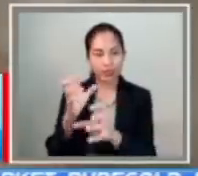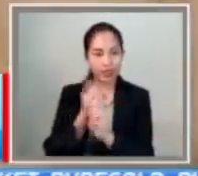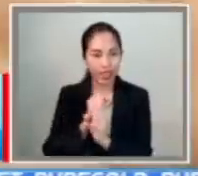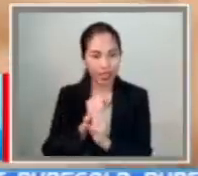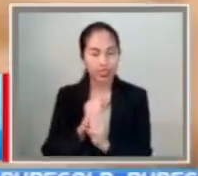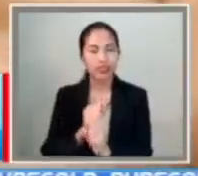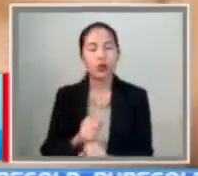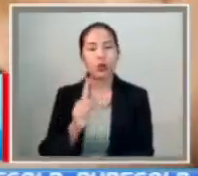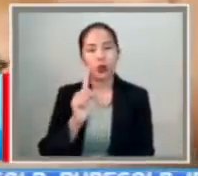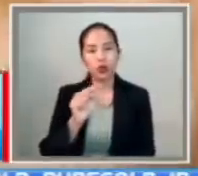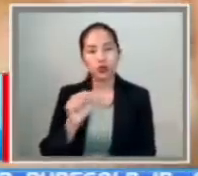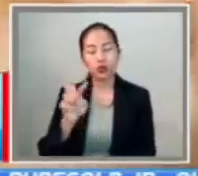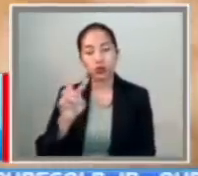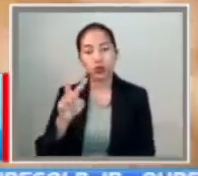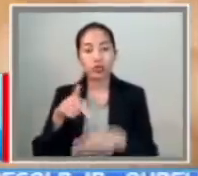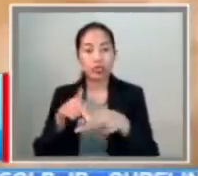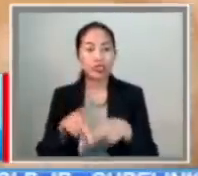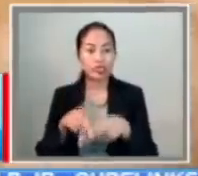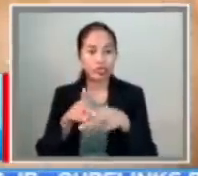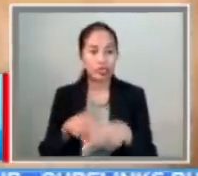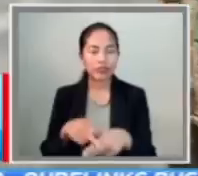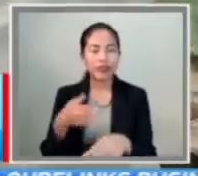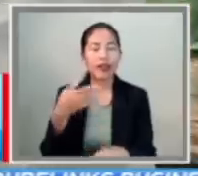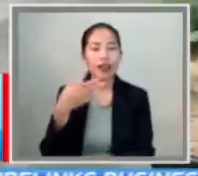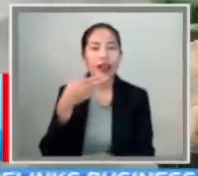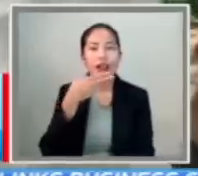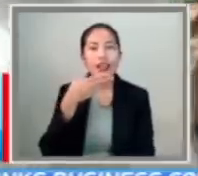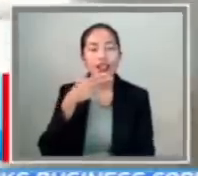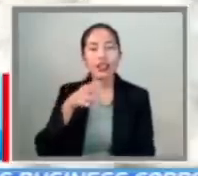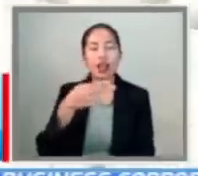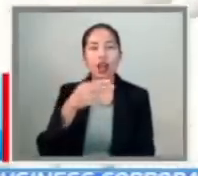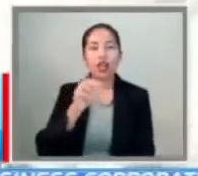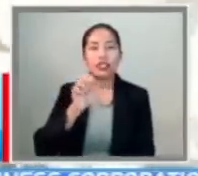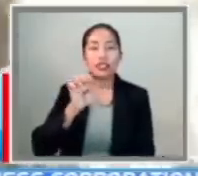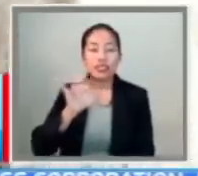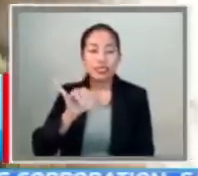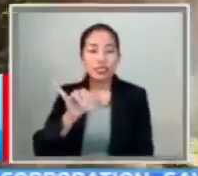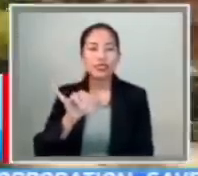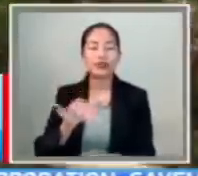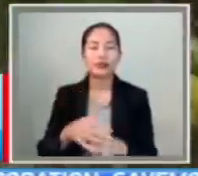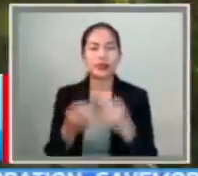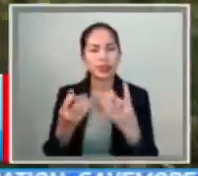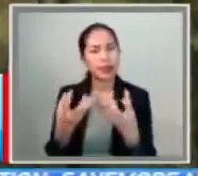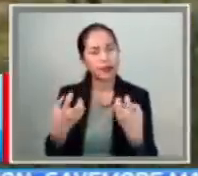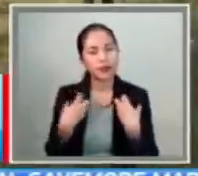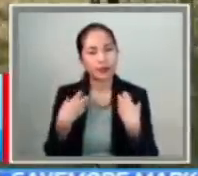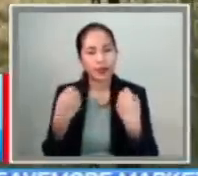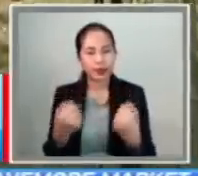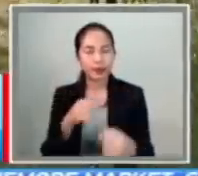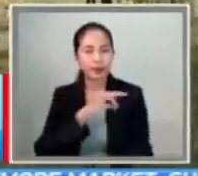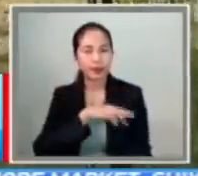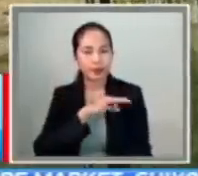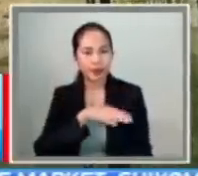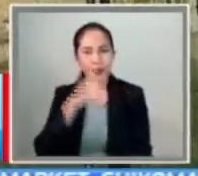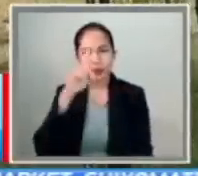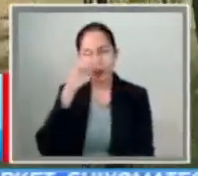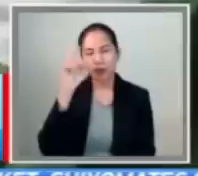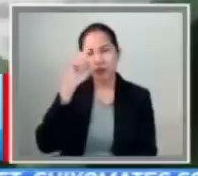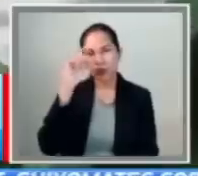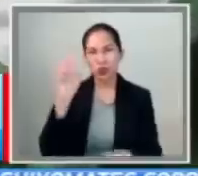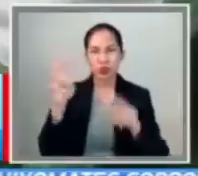harvest. Maraming health benefits sa tao pero dahil sa paiba-ibang panahon dulot ng climate change, pahirapan na raw ang